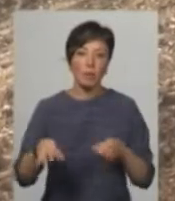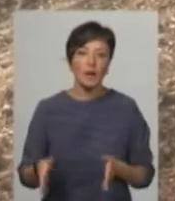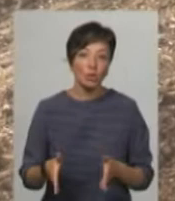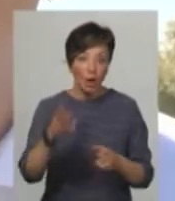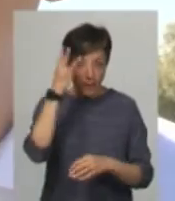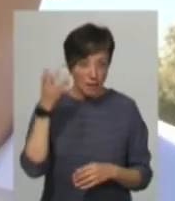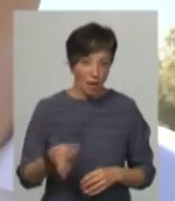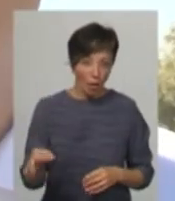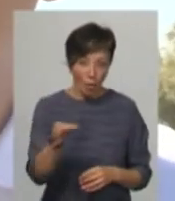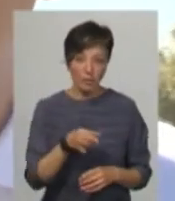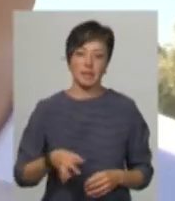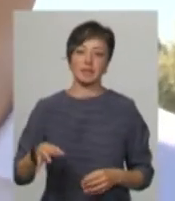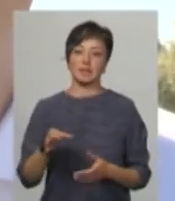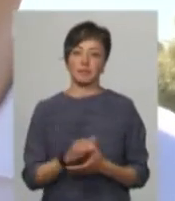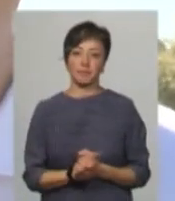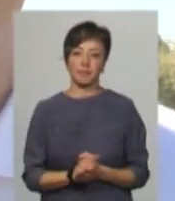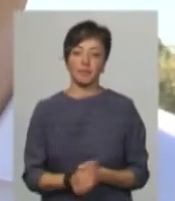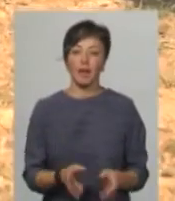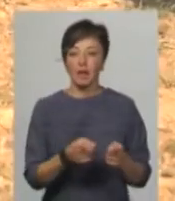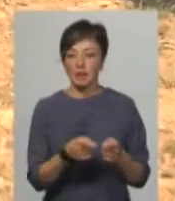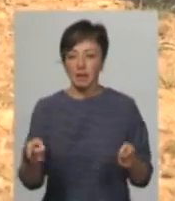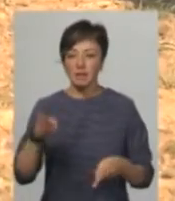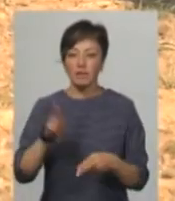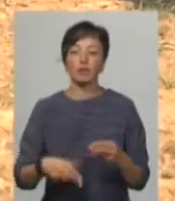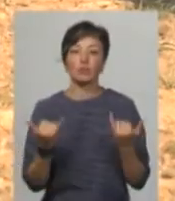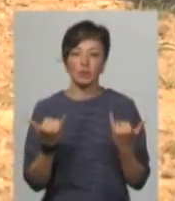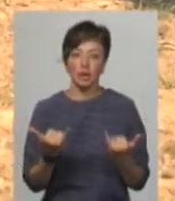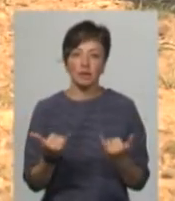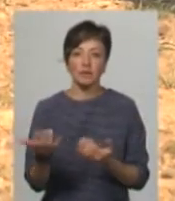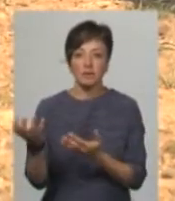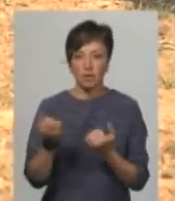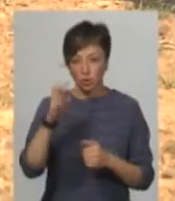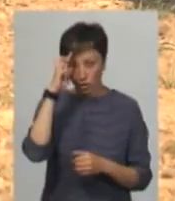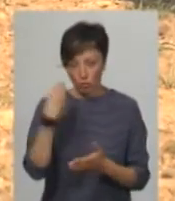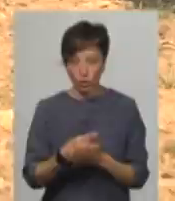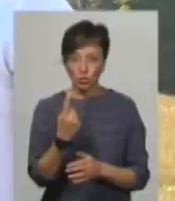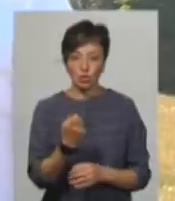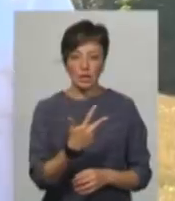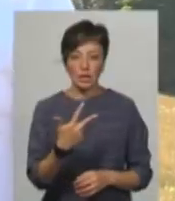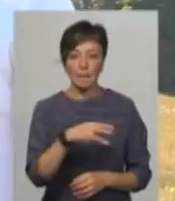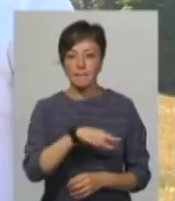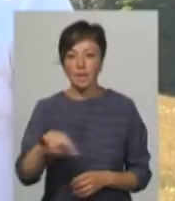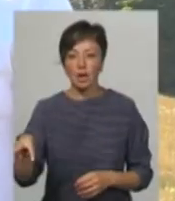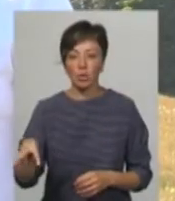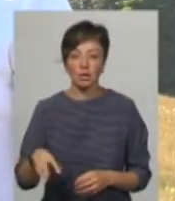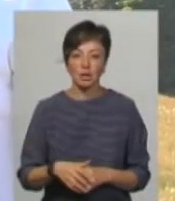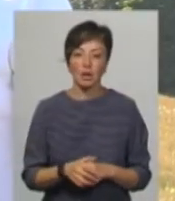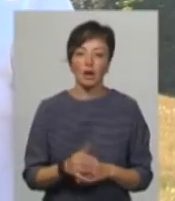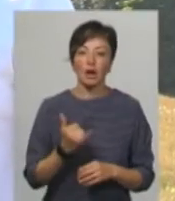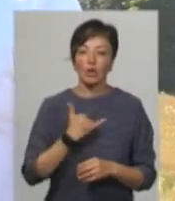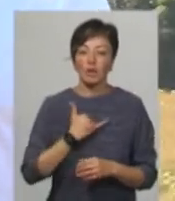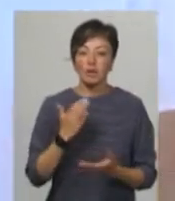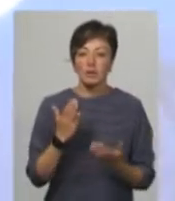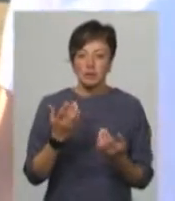доріг Хмельницької області Валентин Данилюк. На ділянку, яку завершують зараз, взяли з державного бюджету 103 мільйони. Ми знаходимося з вами на об'їзній